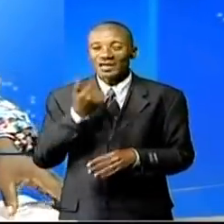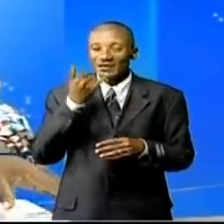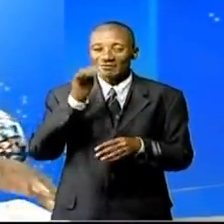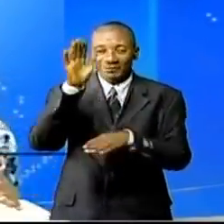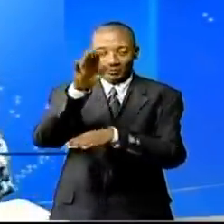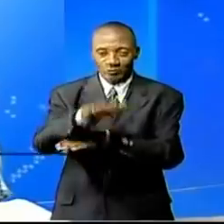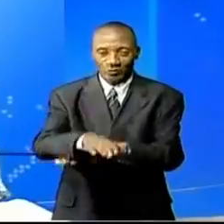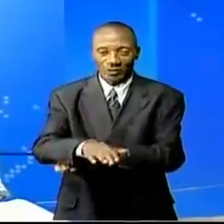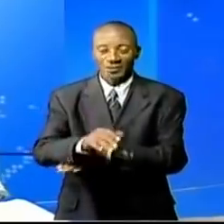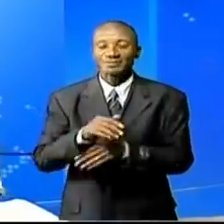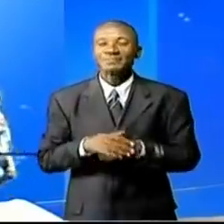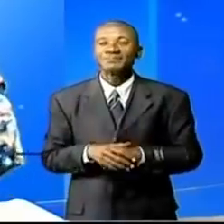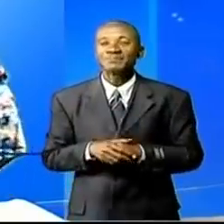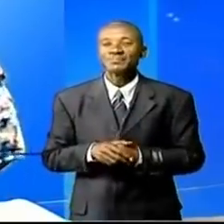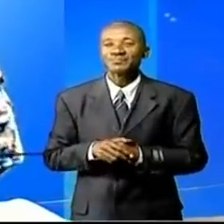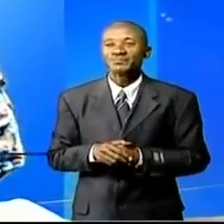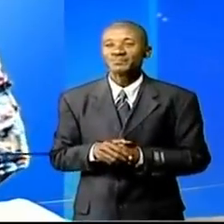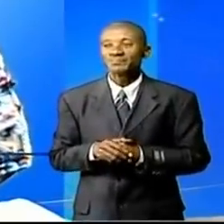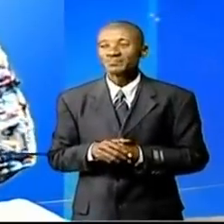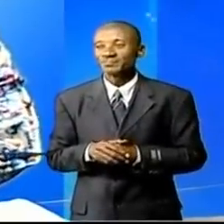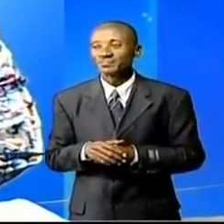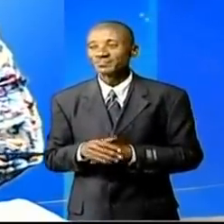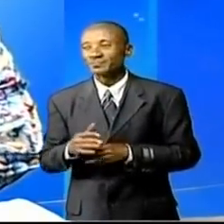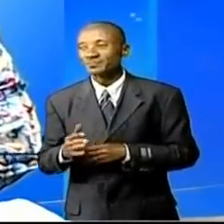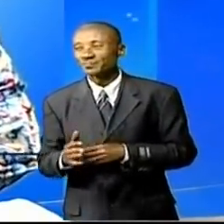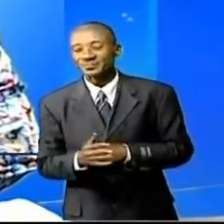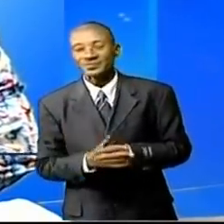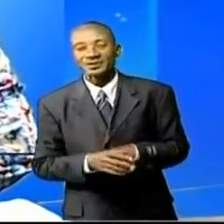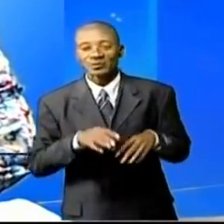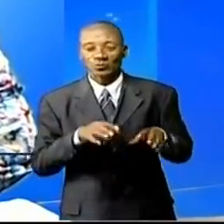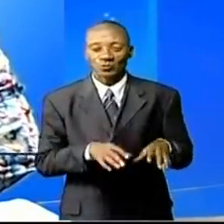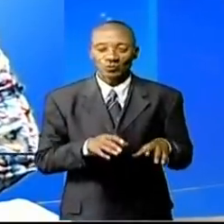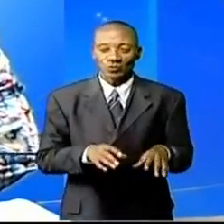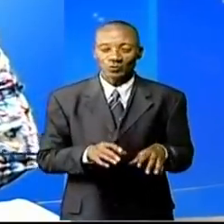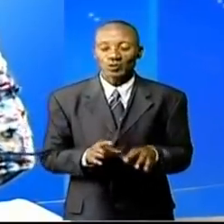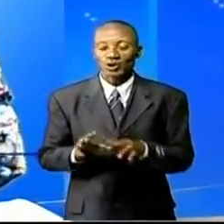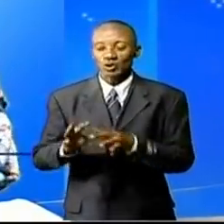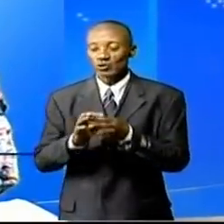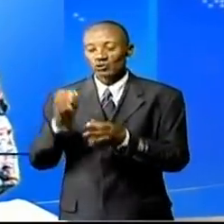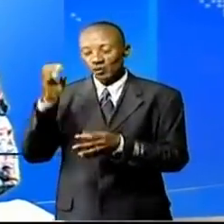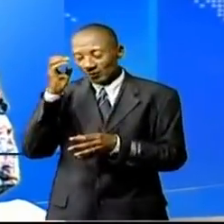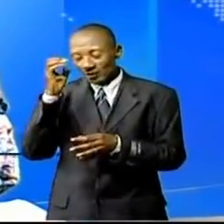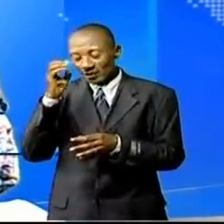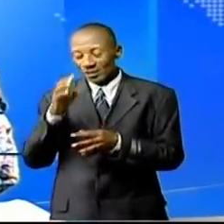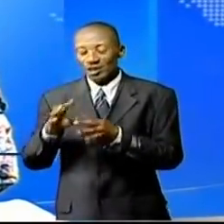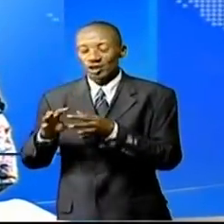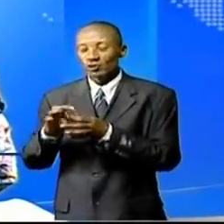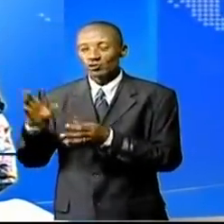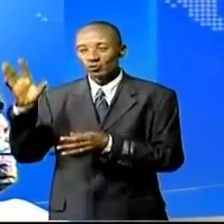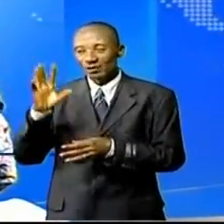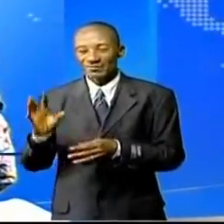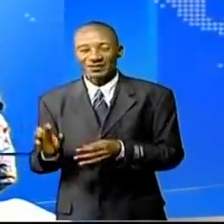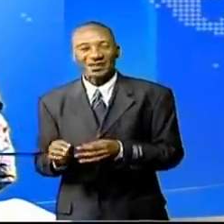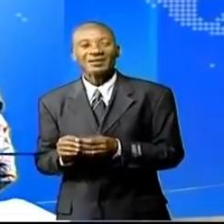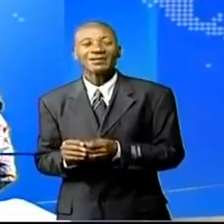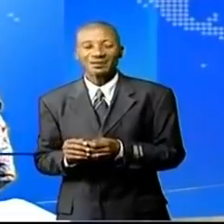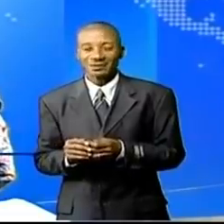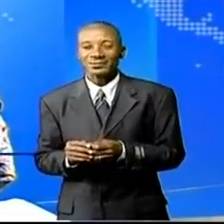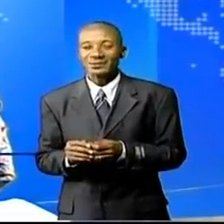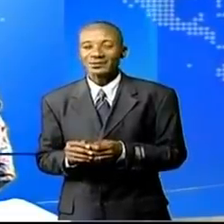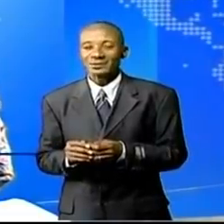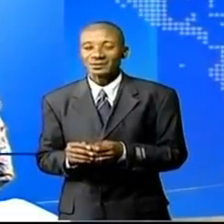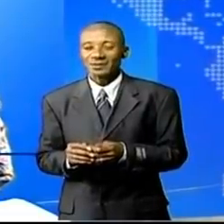19h. Un sommet Union européenne-Union africaine en marche de ses travaux. Le Premier ministre congolais